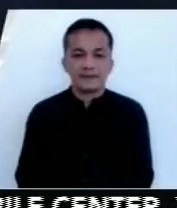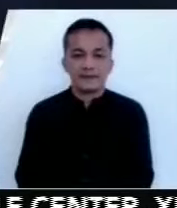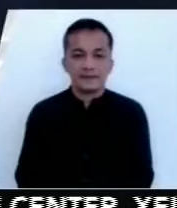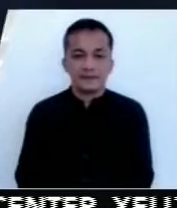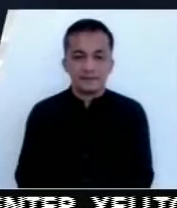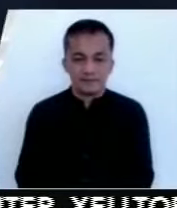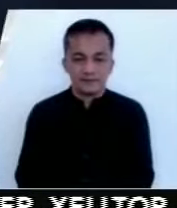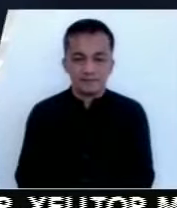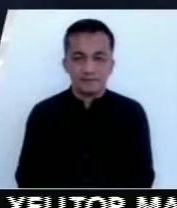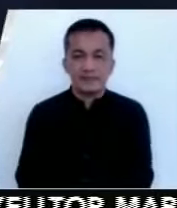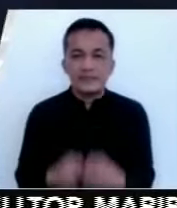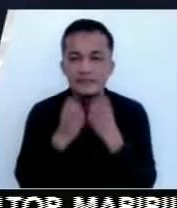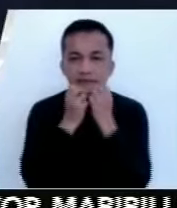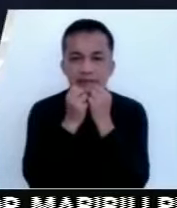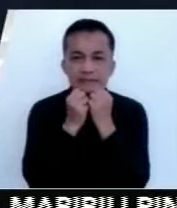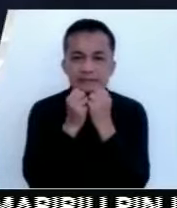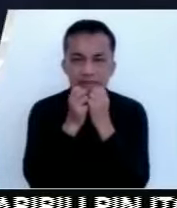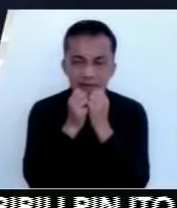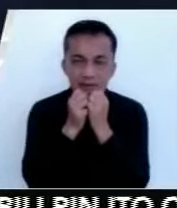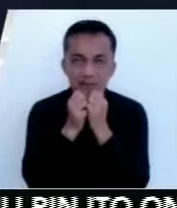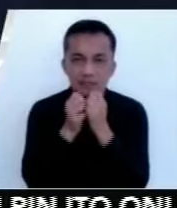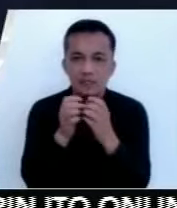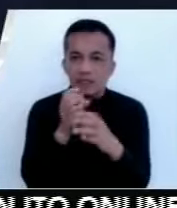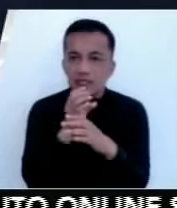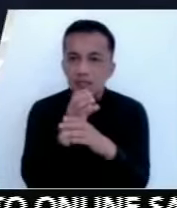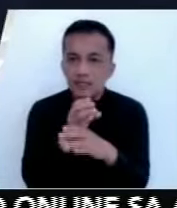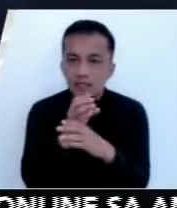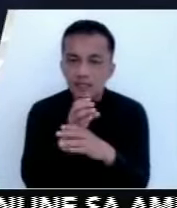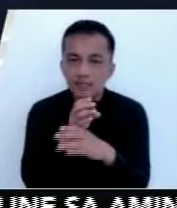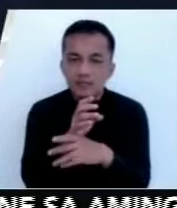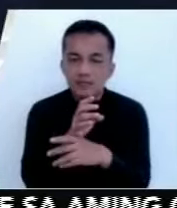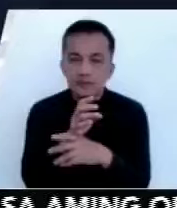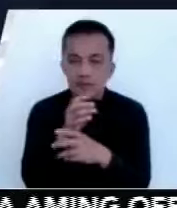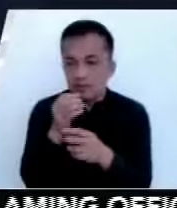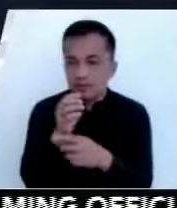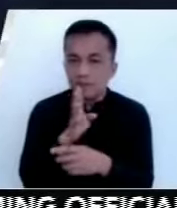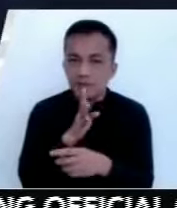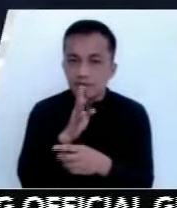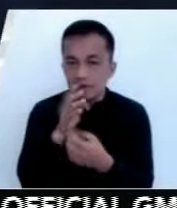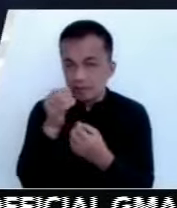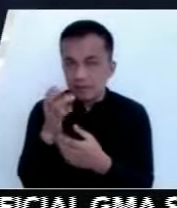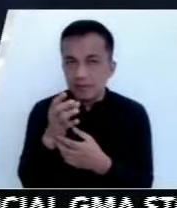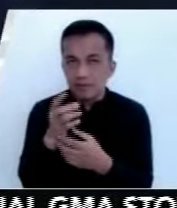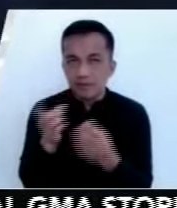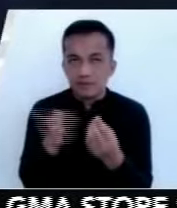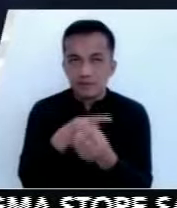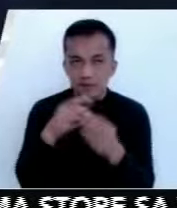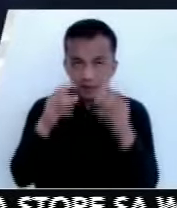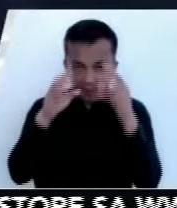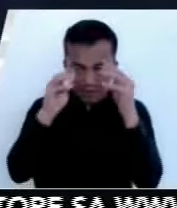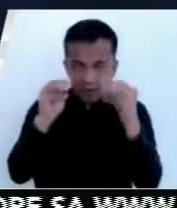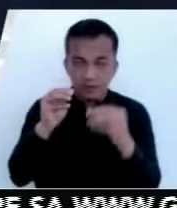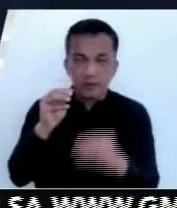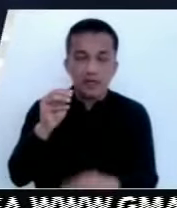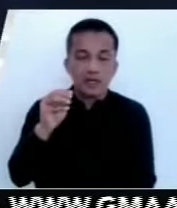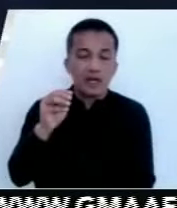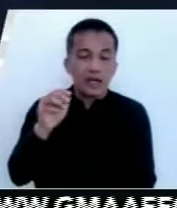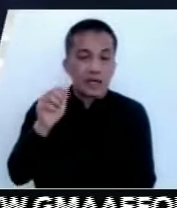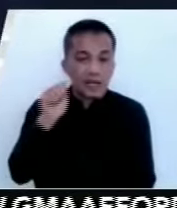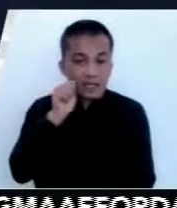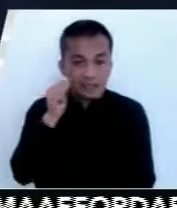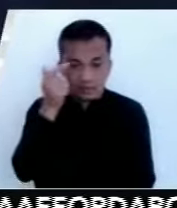tipid na tipid at ingat na ingat sa pagbibigay ng impormasyon si dismissed Bambang Tarlac Mayor Alice go sa kanyang muling